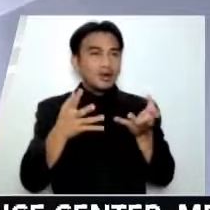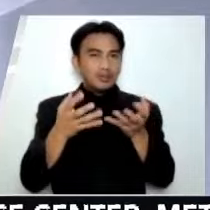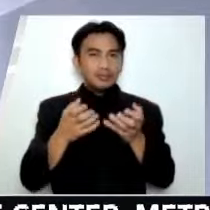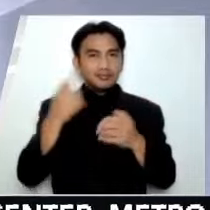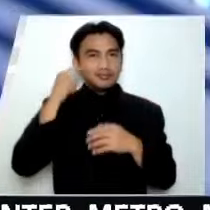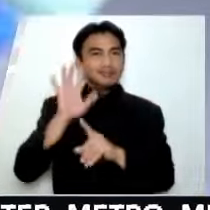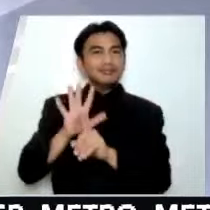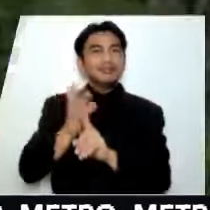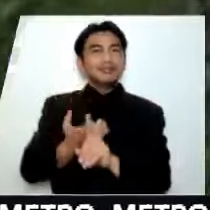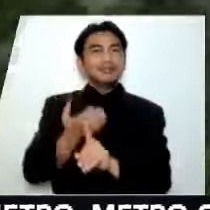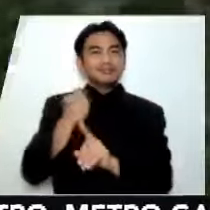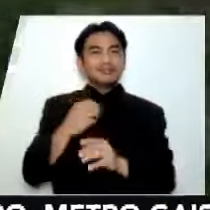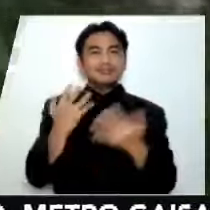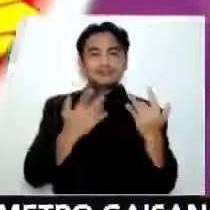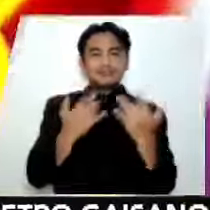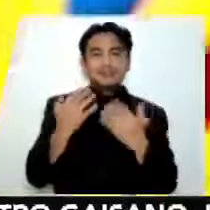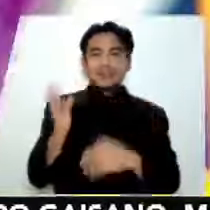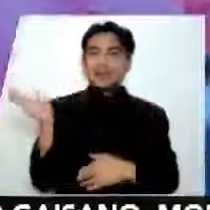John Consulta.